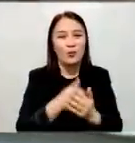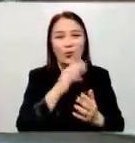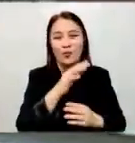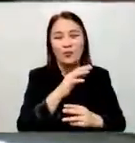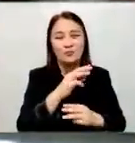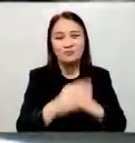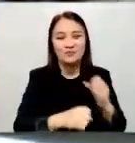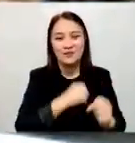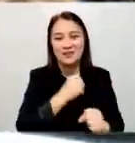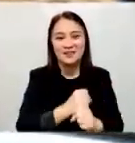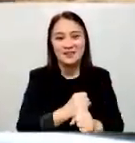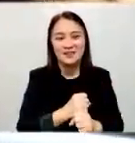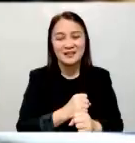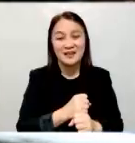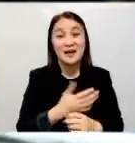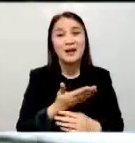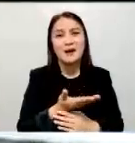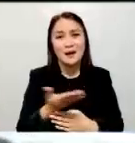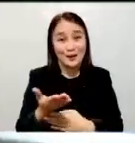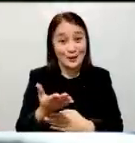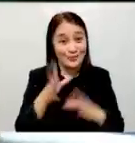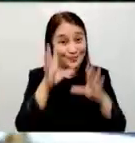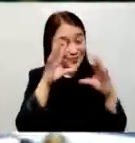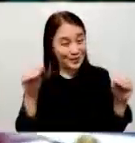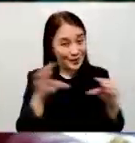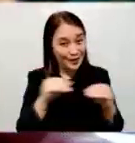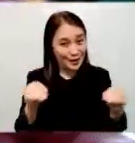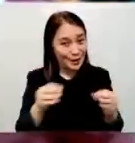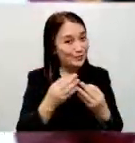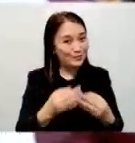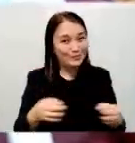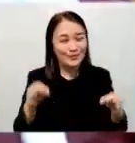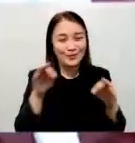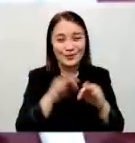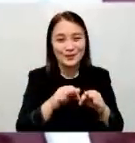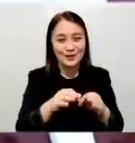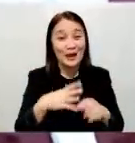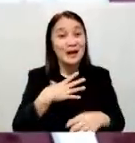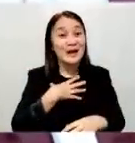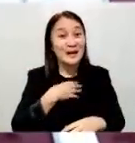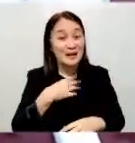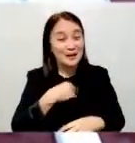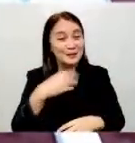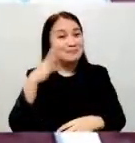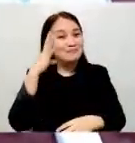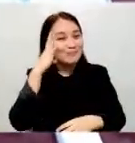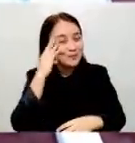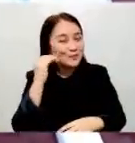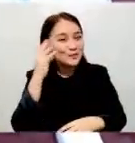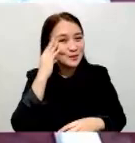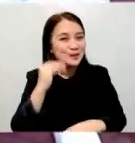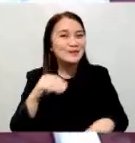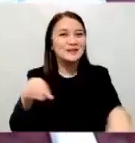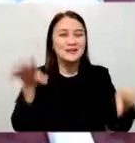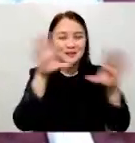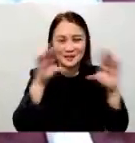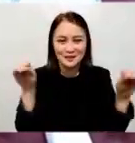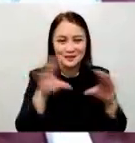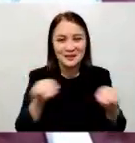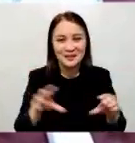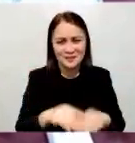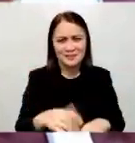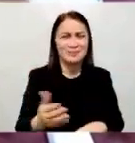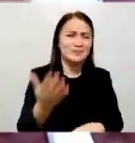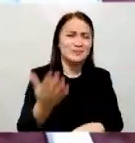magiging memorable ang Pasko ng buong pamilya kapag na-experience ang Winter Wonderland na dito sa Cavite. Mga kapatid, samahan niyo ulit